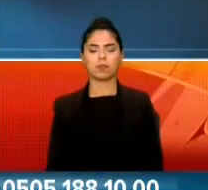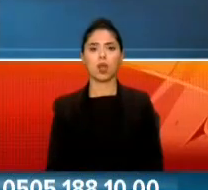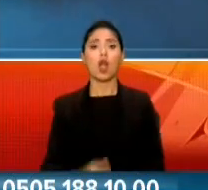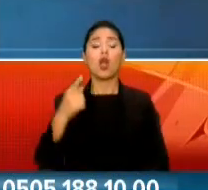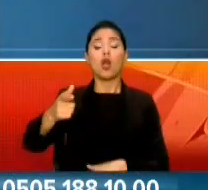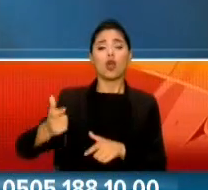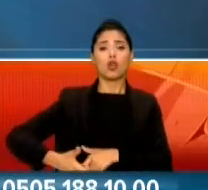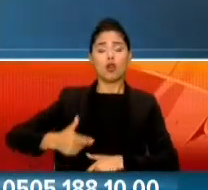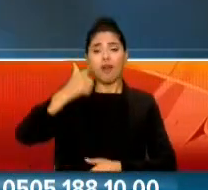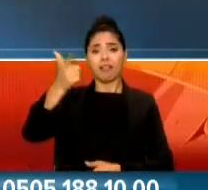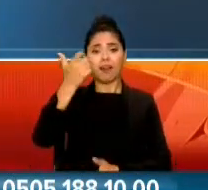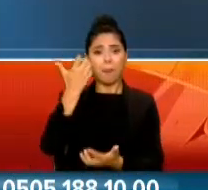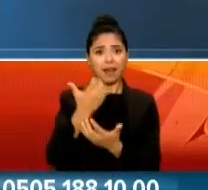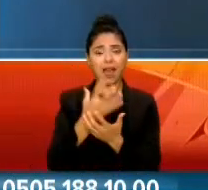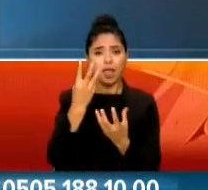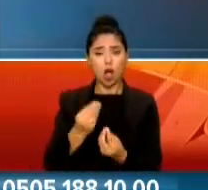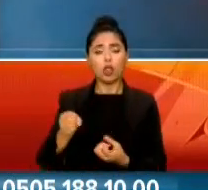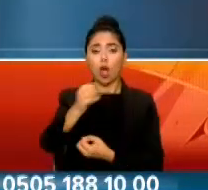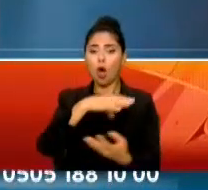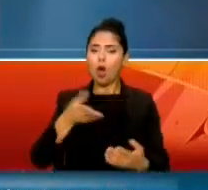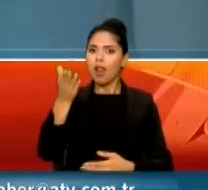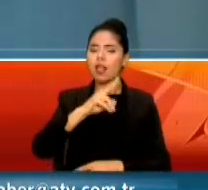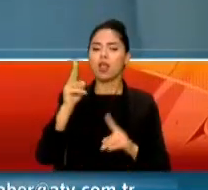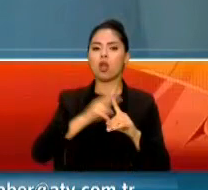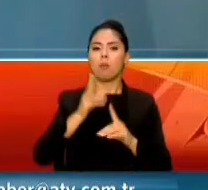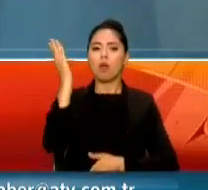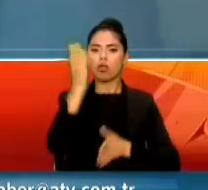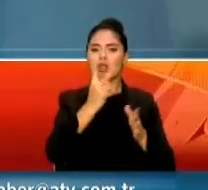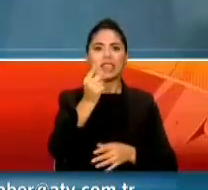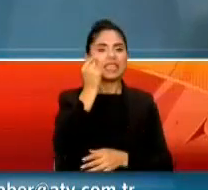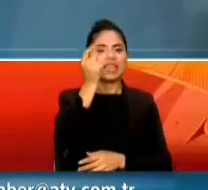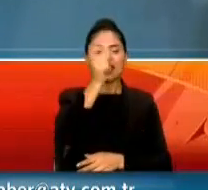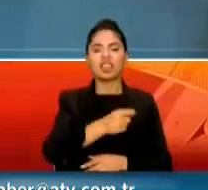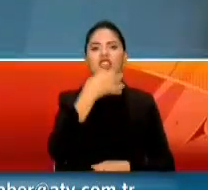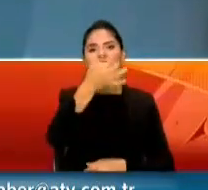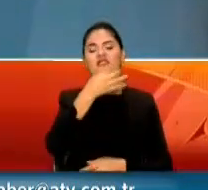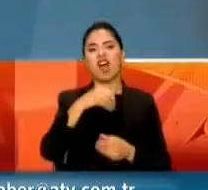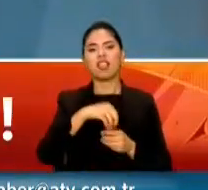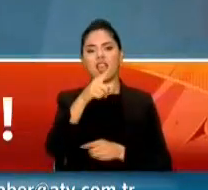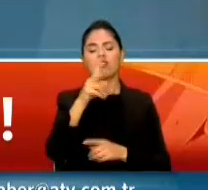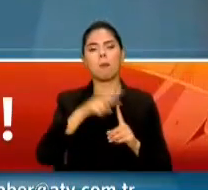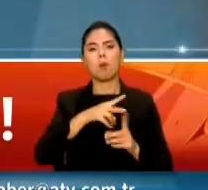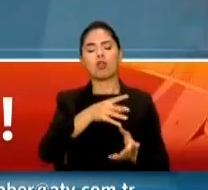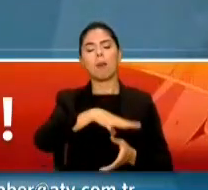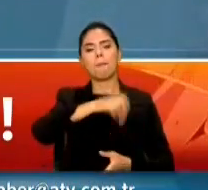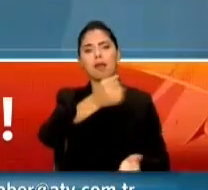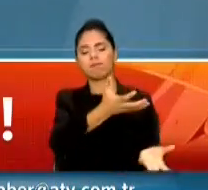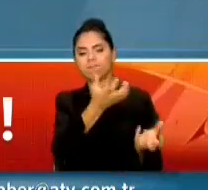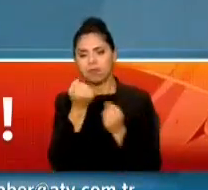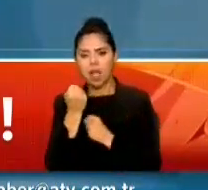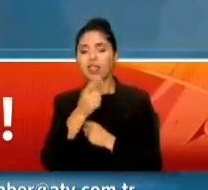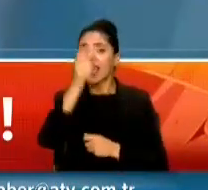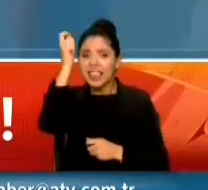Güvenlik kameralarının an be an kaydettiği olay sonrası polis dayak yiyen iki kişiyi ifadesini almak üzere karakola götürdü.